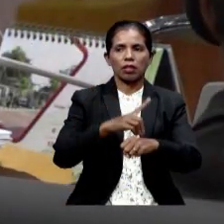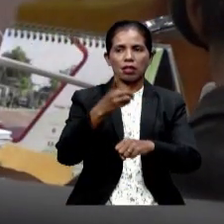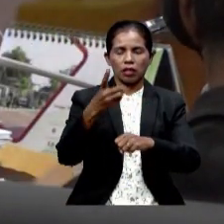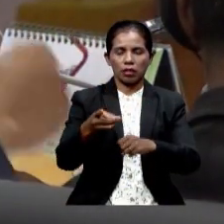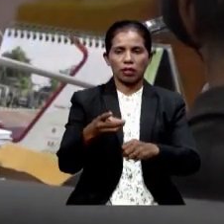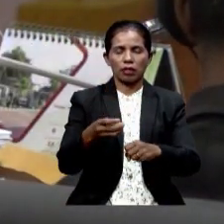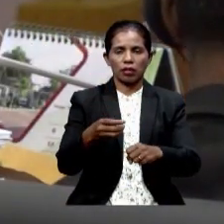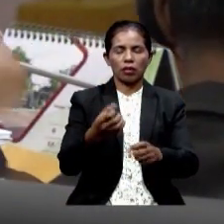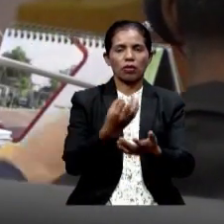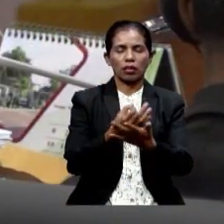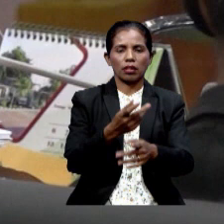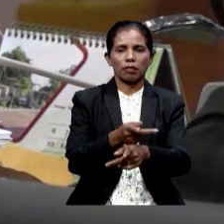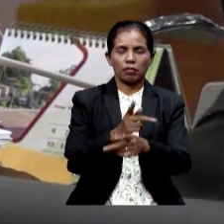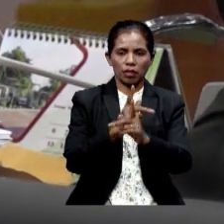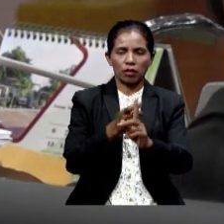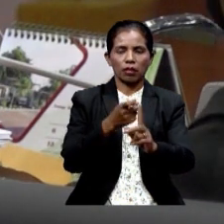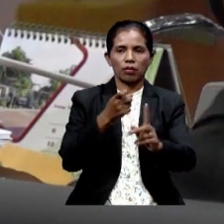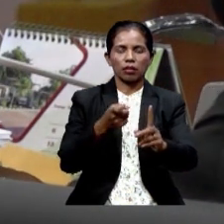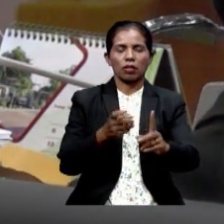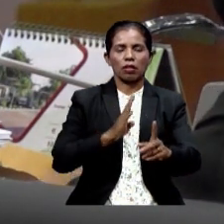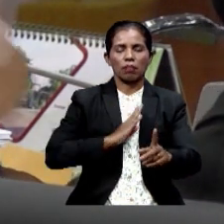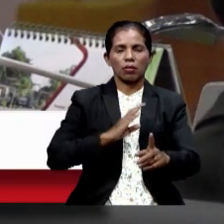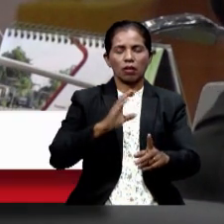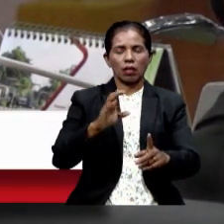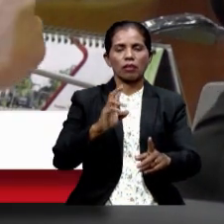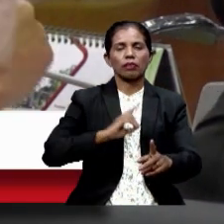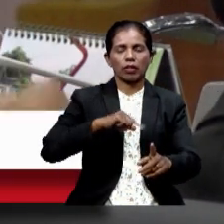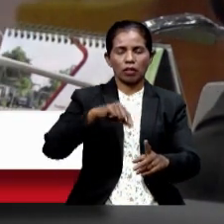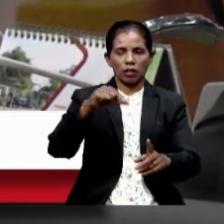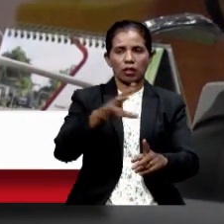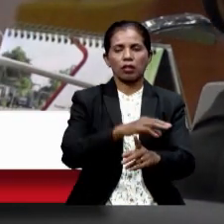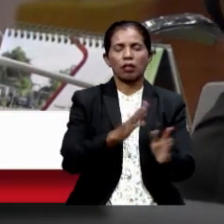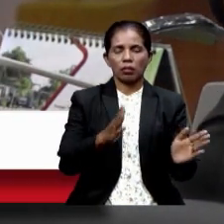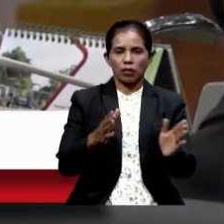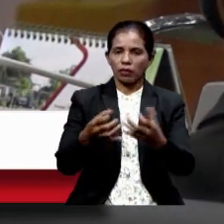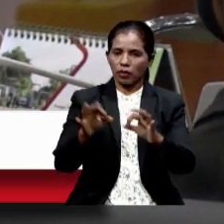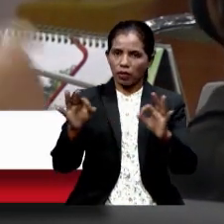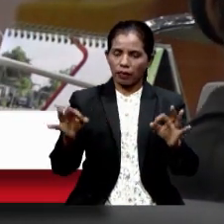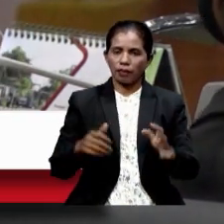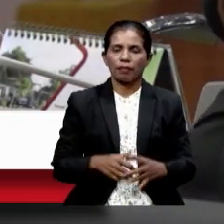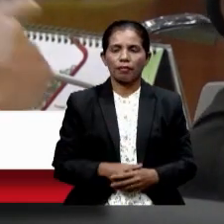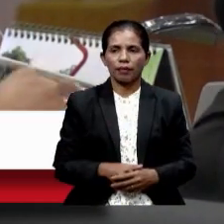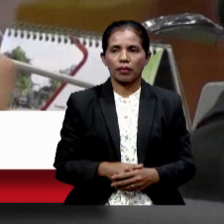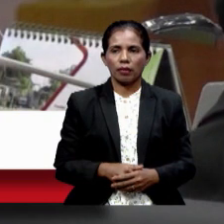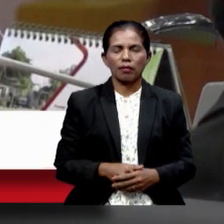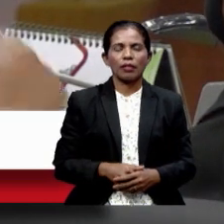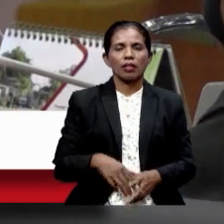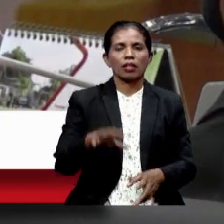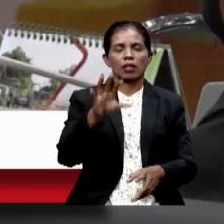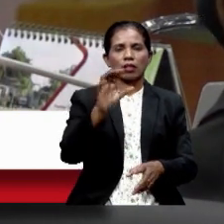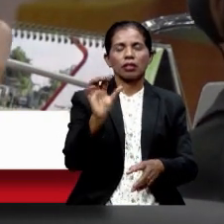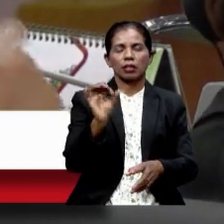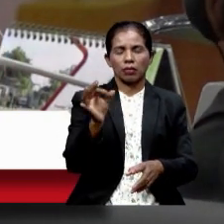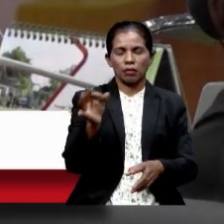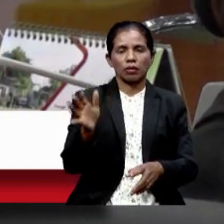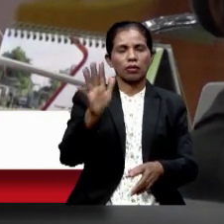empréstimo. Usi baucau bavikeke, baucau bavenilale processo la autotiana. Quase ia 95%